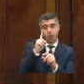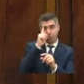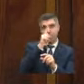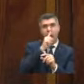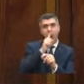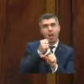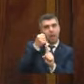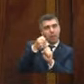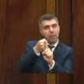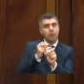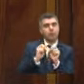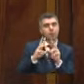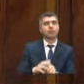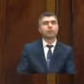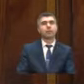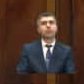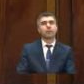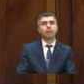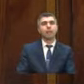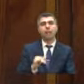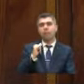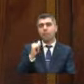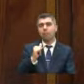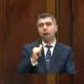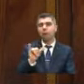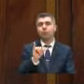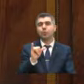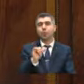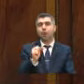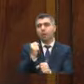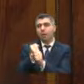واجب. وهمنا في كل هذا هو الوفاء